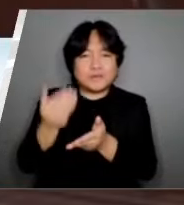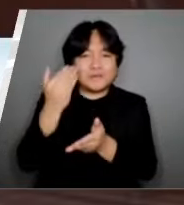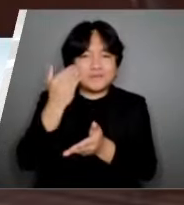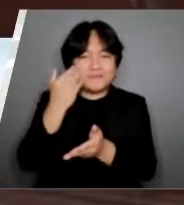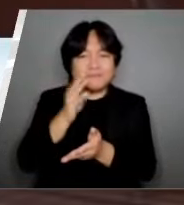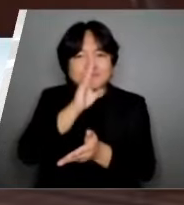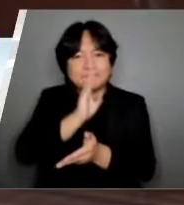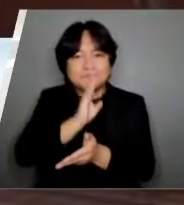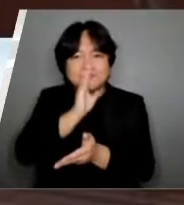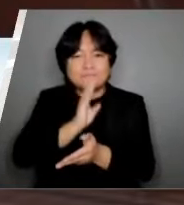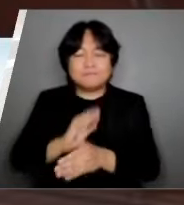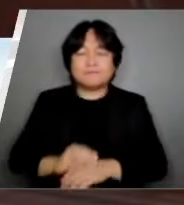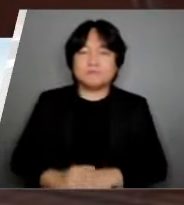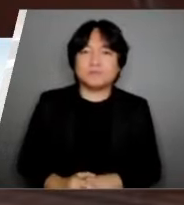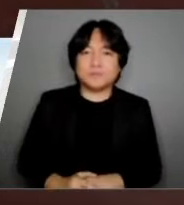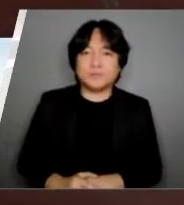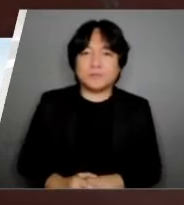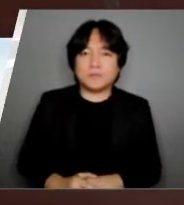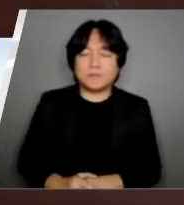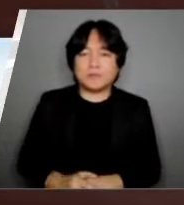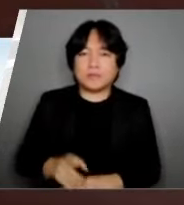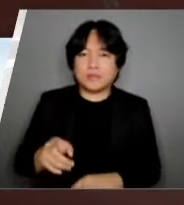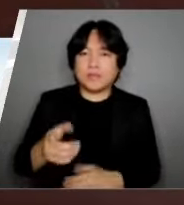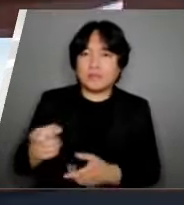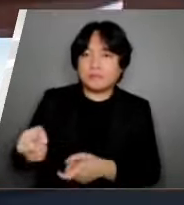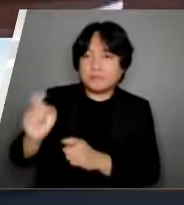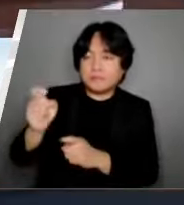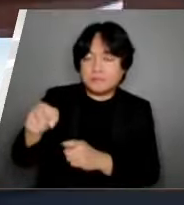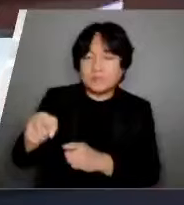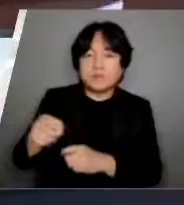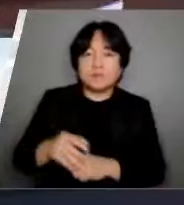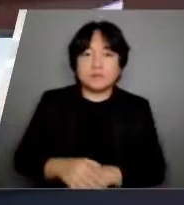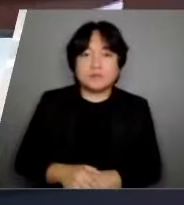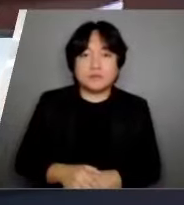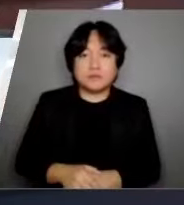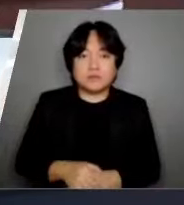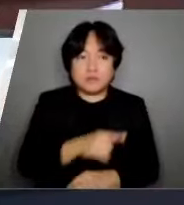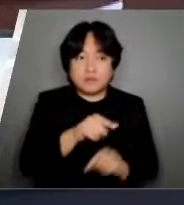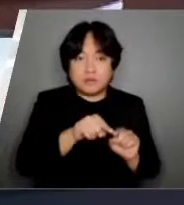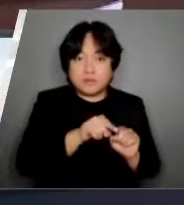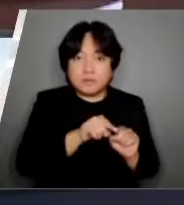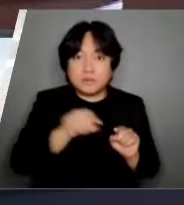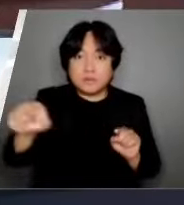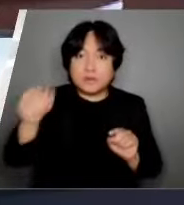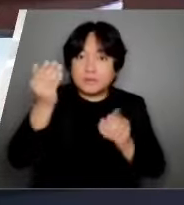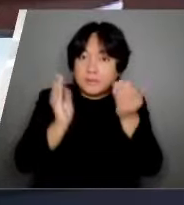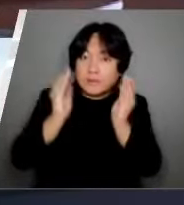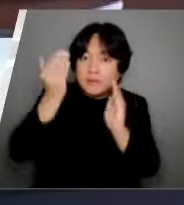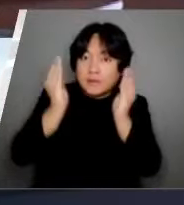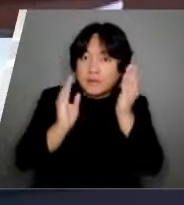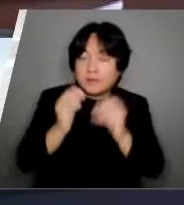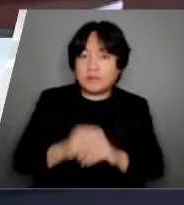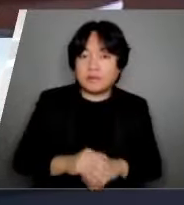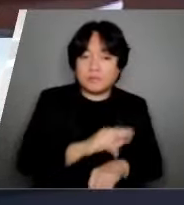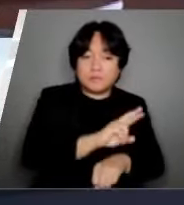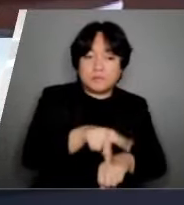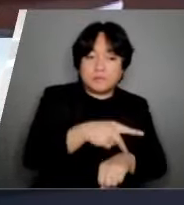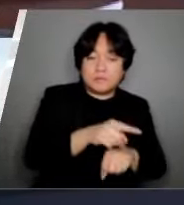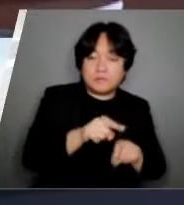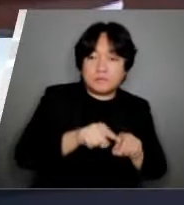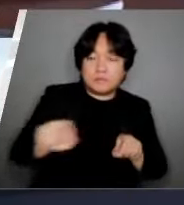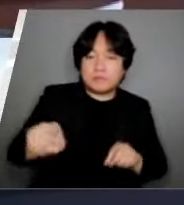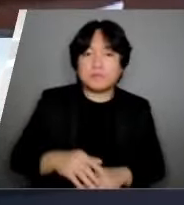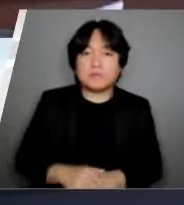yung lake na panghuli na fish. Diretso na kay Malaysia? Diretso kay Malaysia? From Pilipinas? Saan?